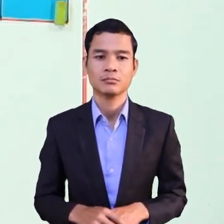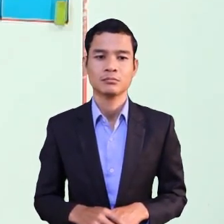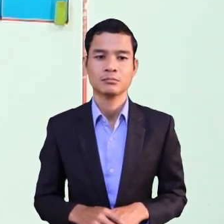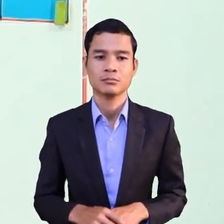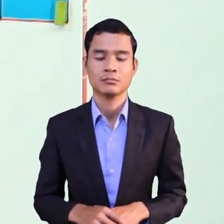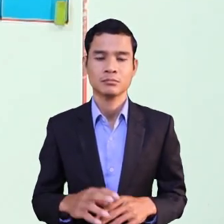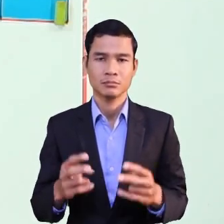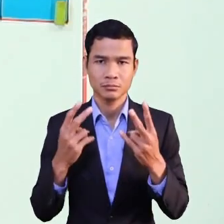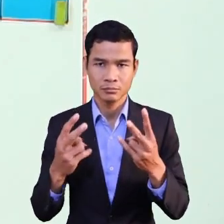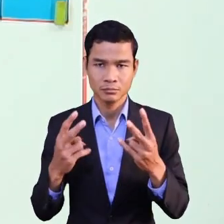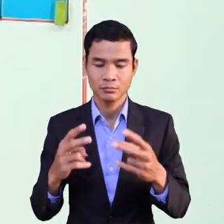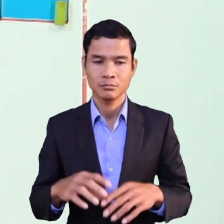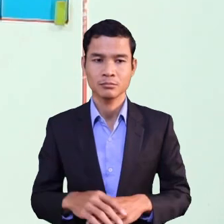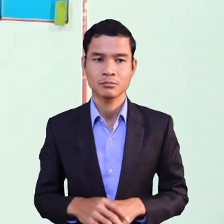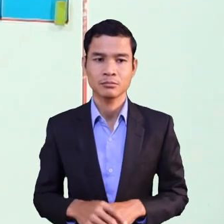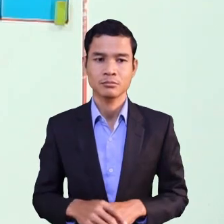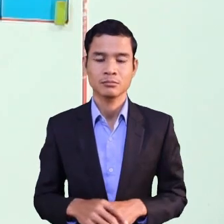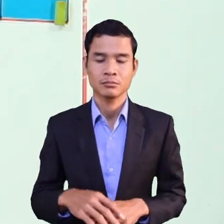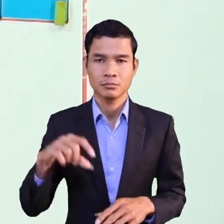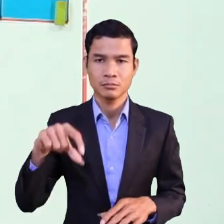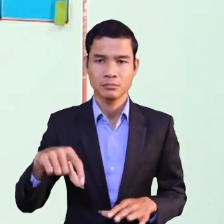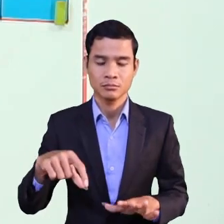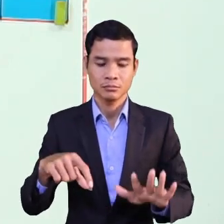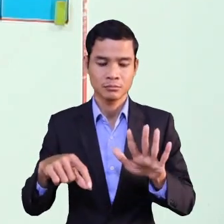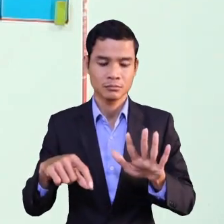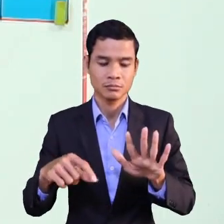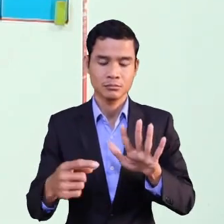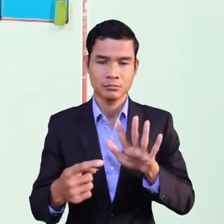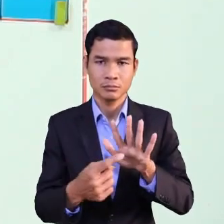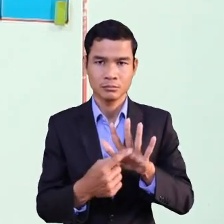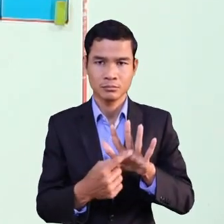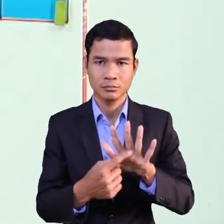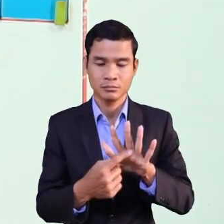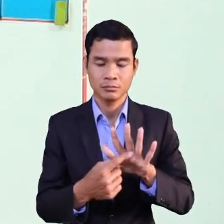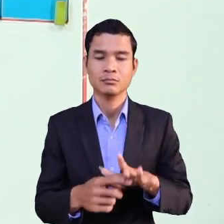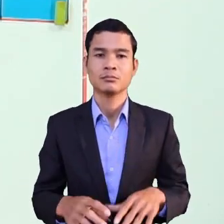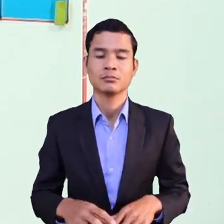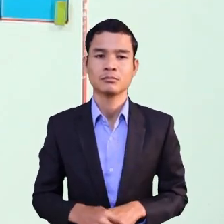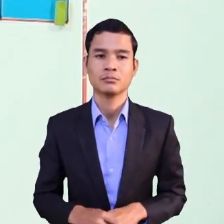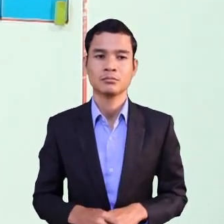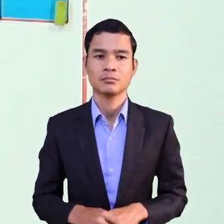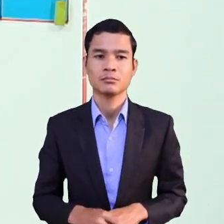ចាផ្ទៀងផ្ទាត់កអុកកោ